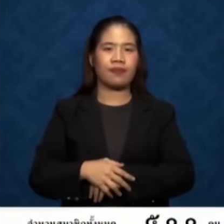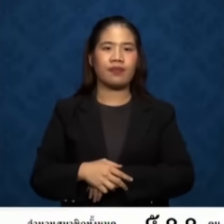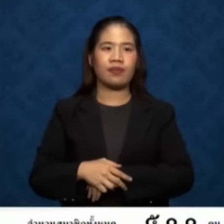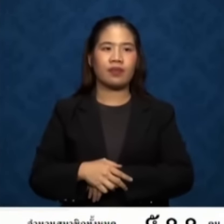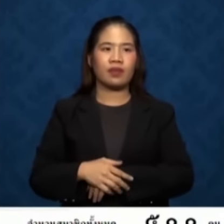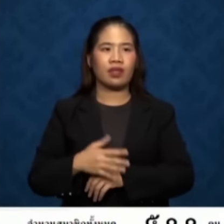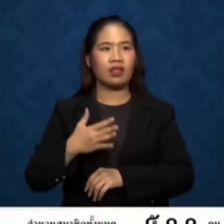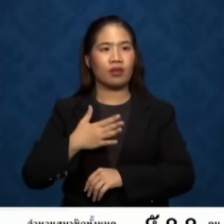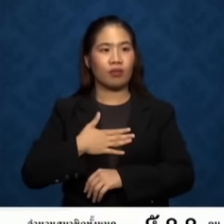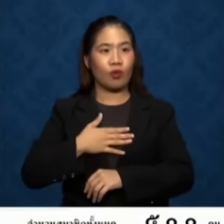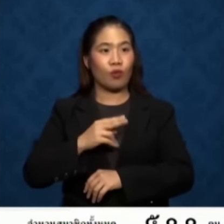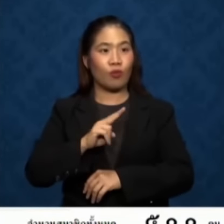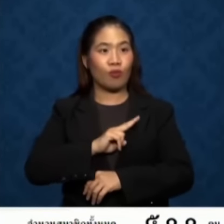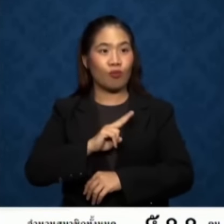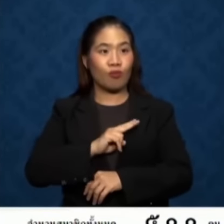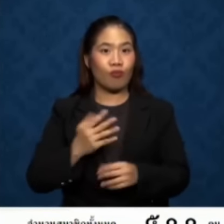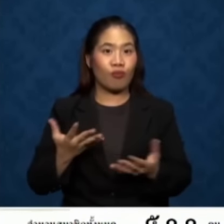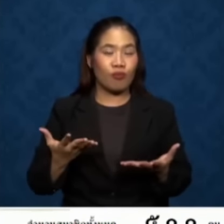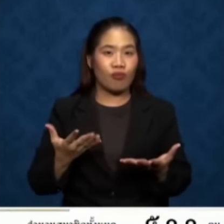ผมไม่ได้ใช้ตรรกะ